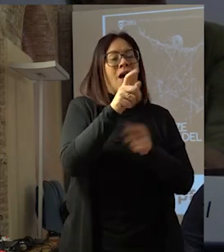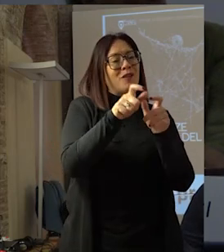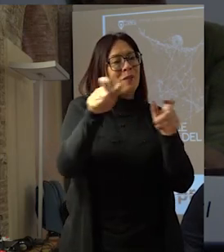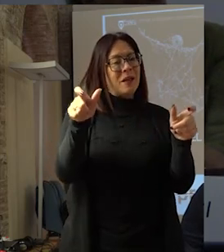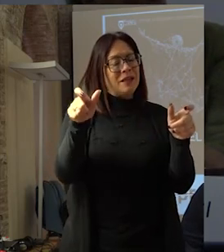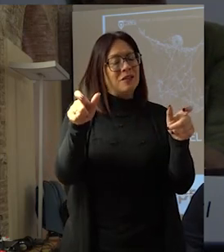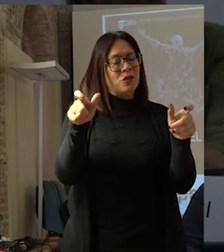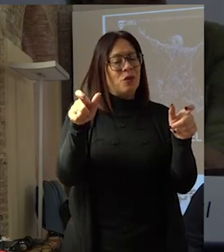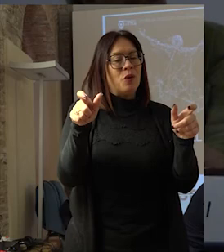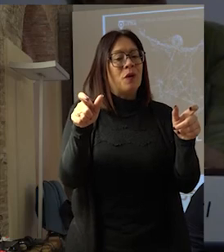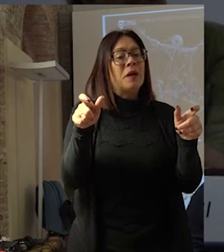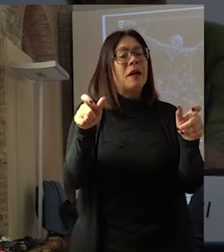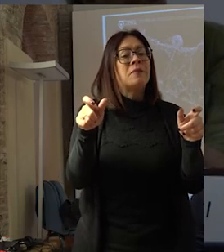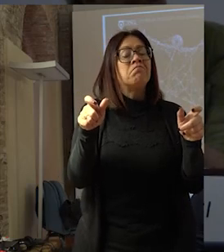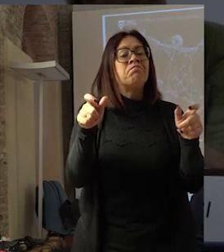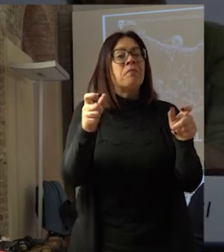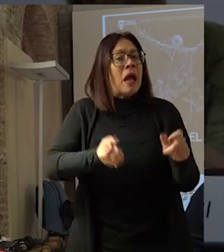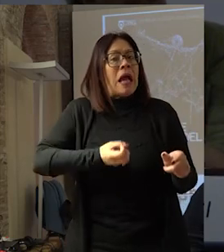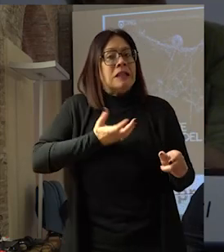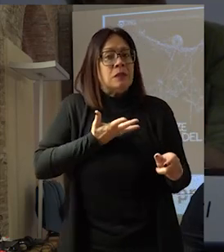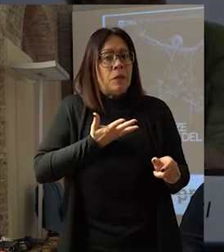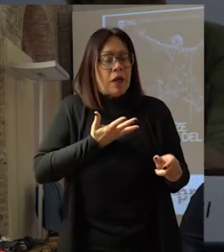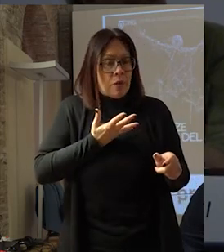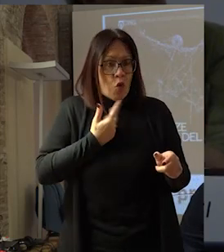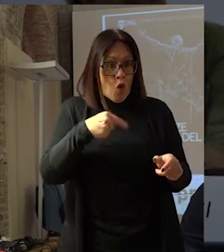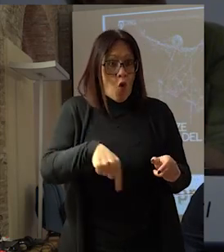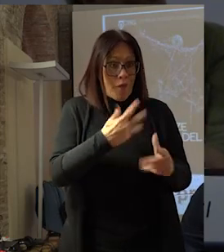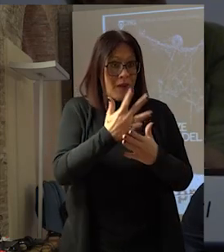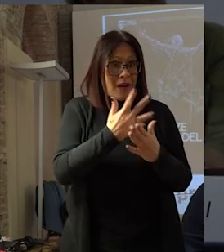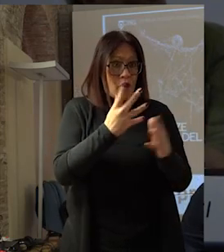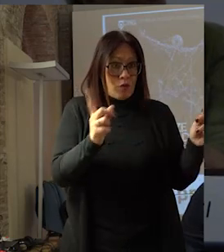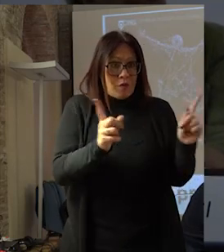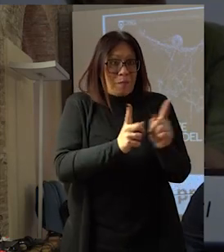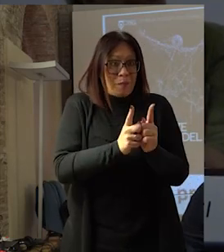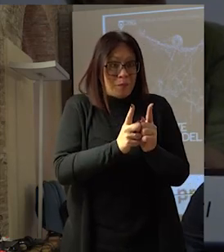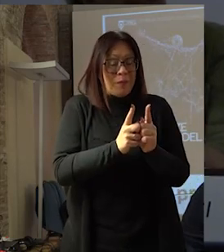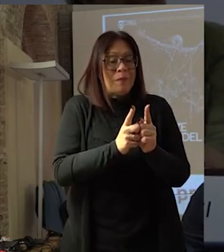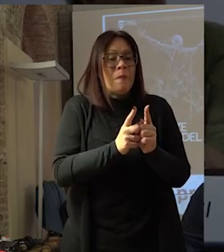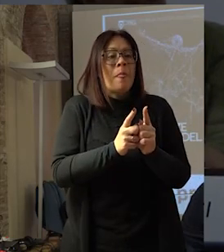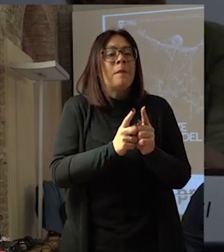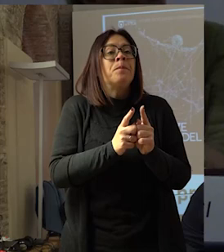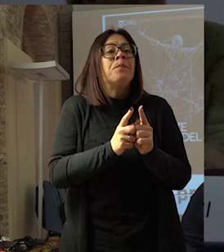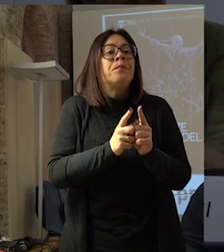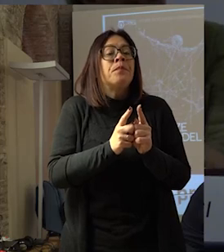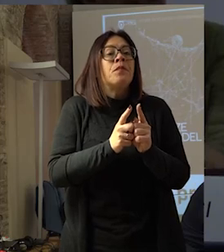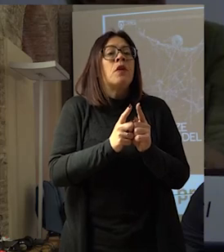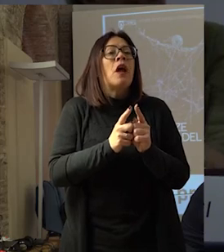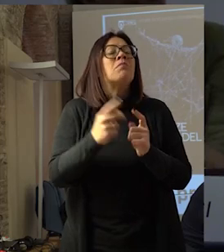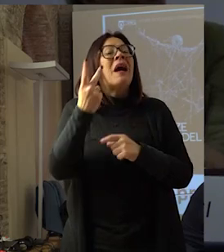che si esprimeranno a loro volta qui fra poco. E quello che